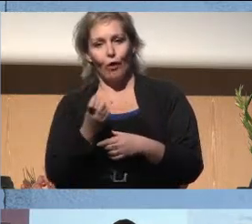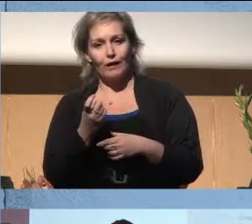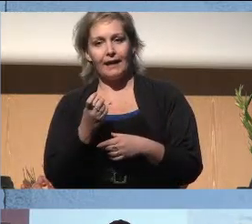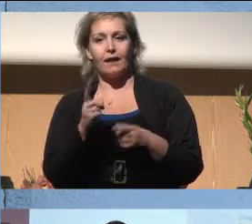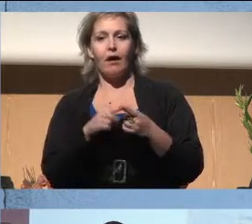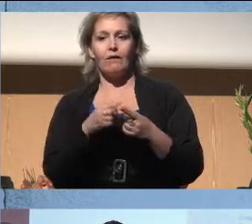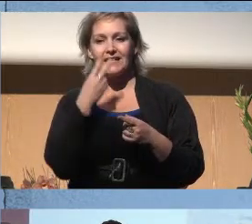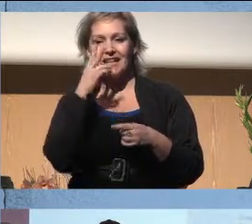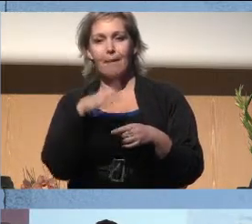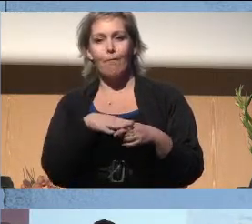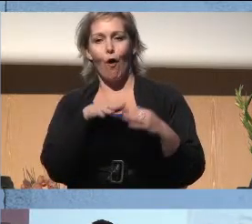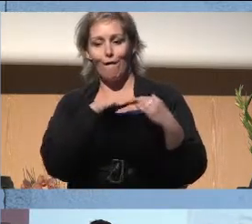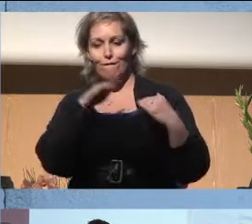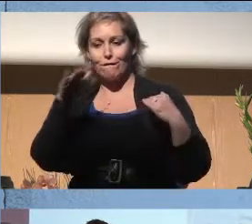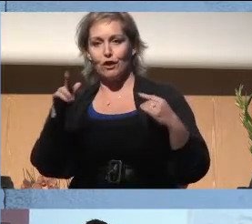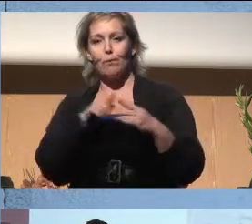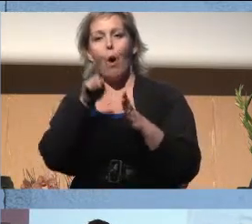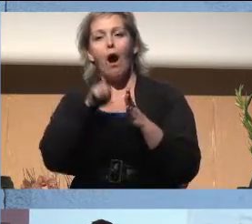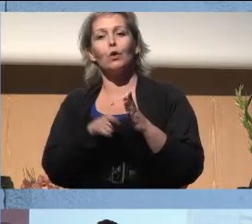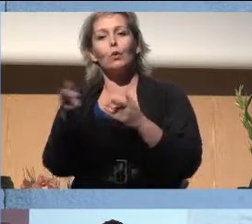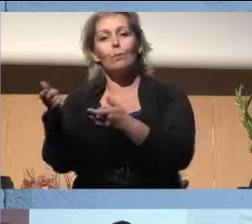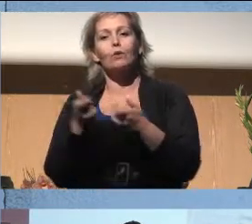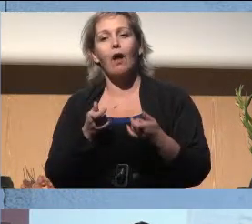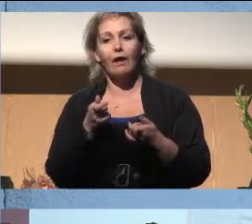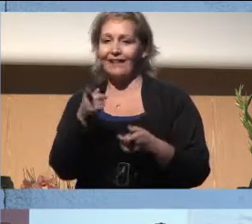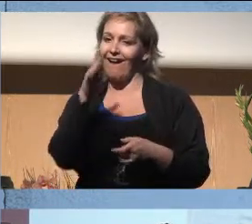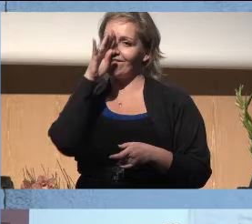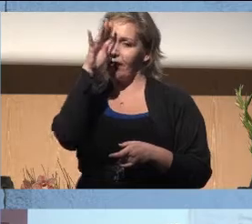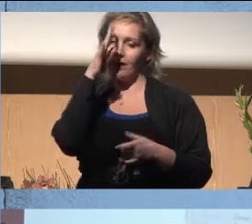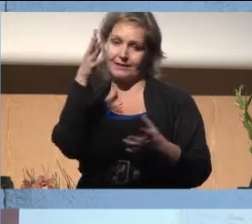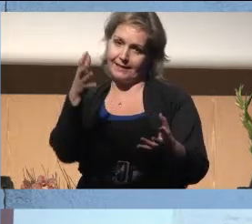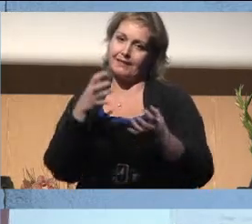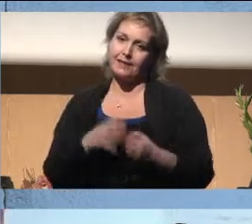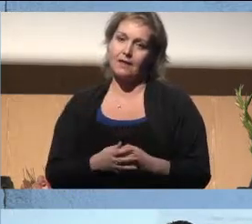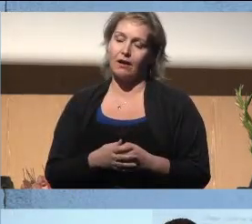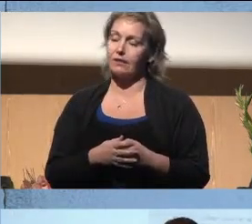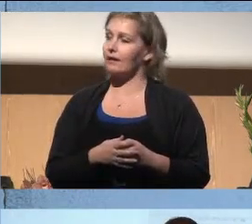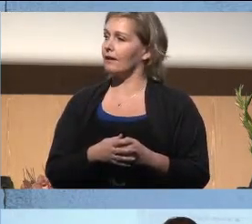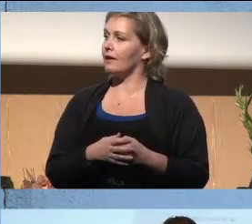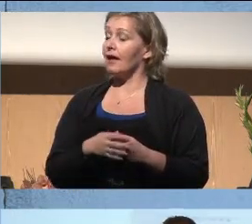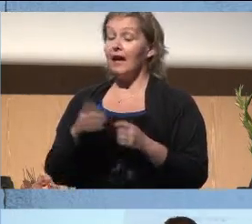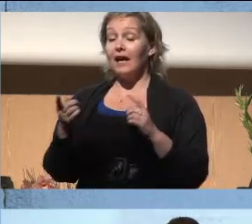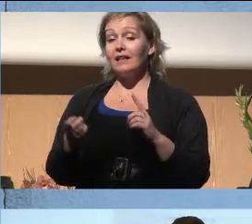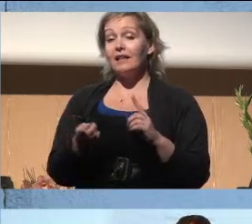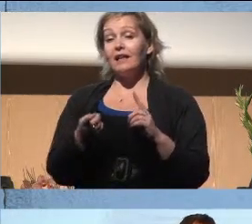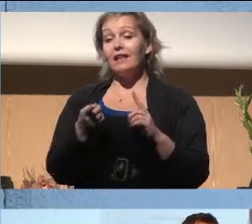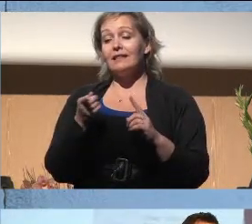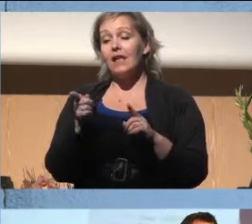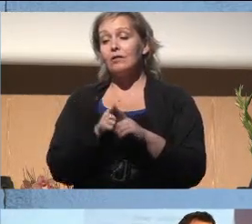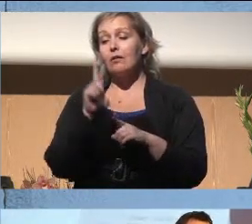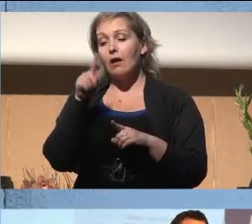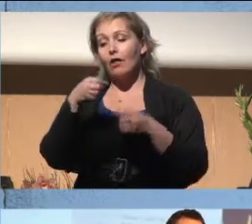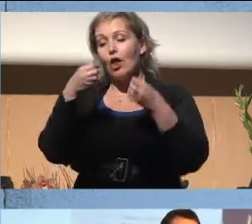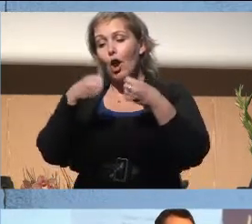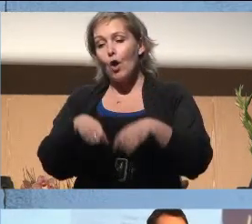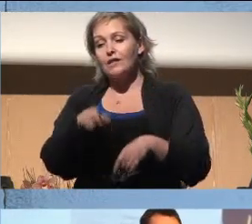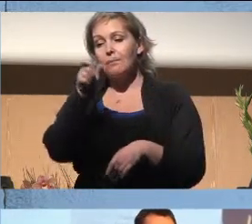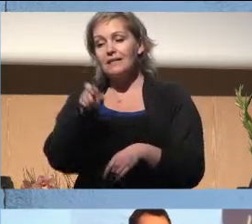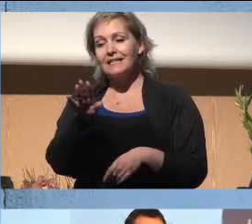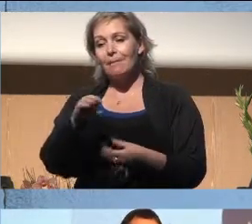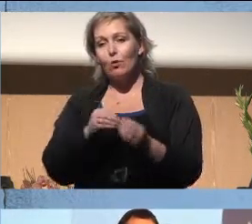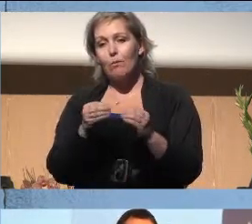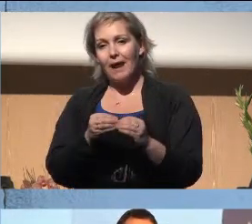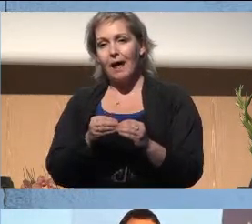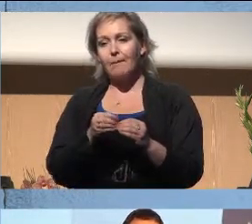hand, att titta på flytet på en akutmottagning är fantastiskt intressant. Den som kan lösa patientens problem,